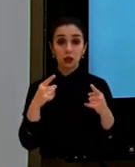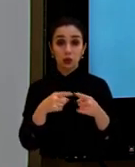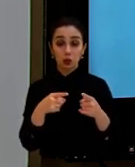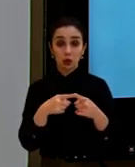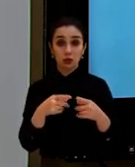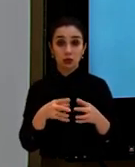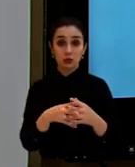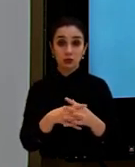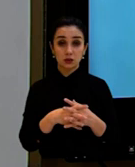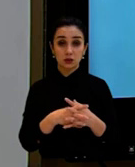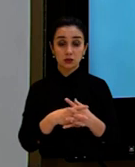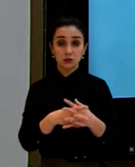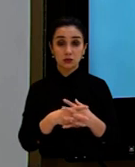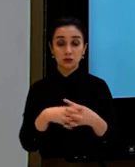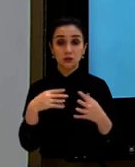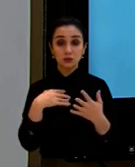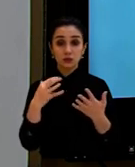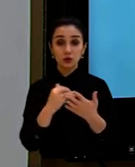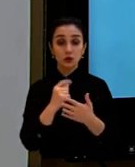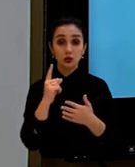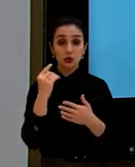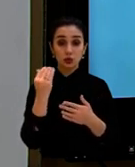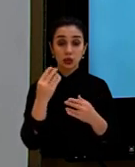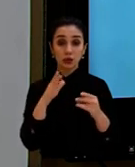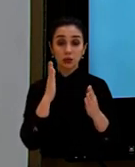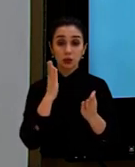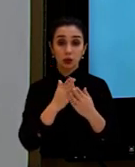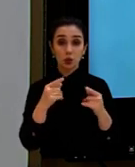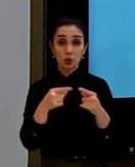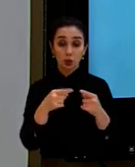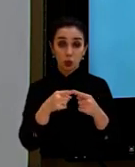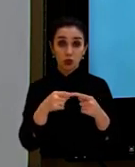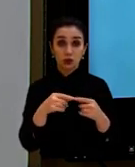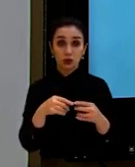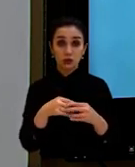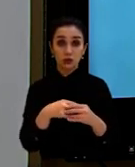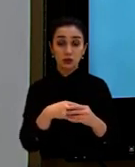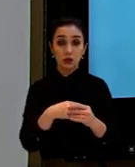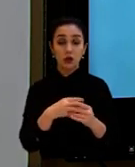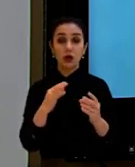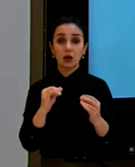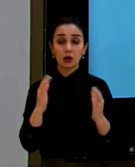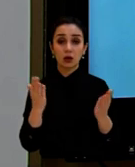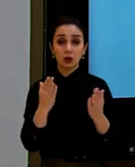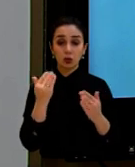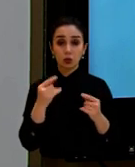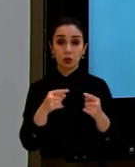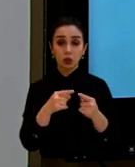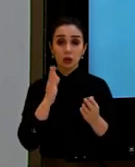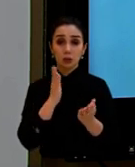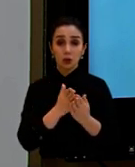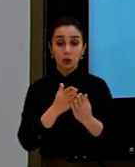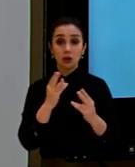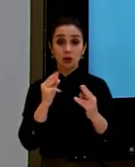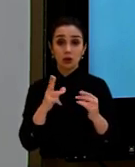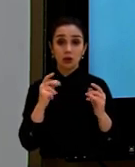треугольник. Мы определили, что треугольник прямоугольный. А какой угол именно прямой?